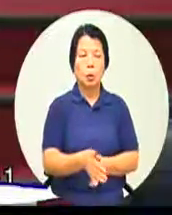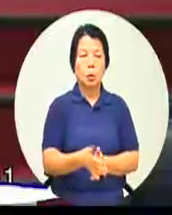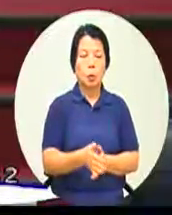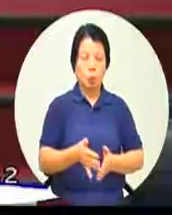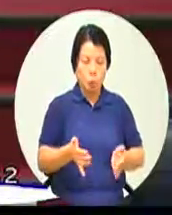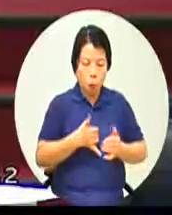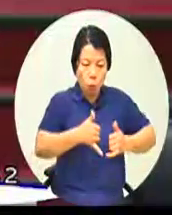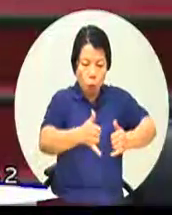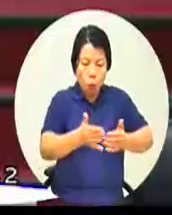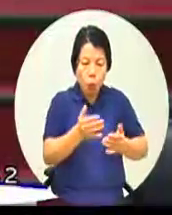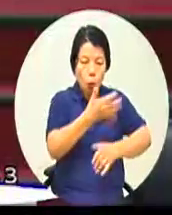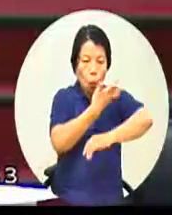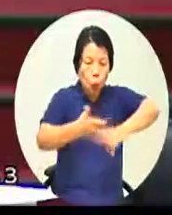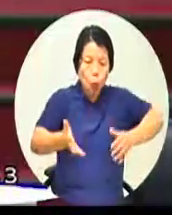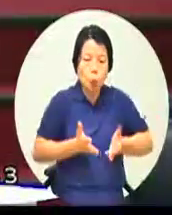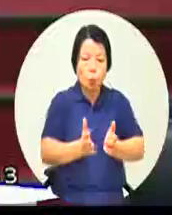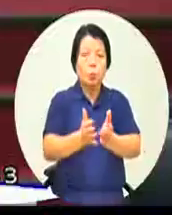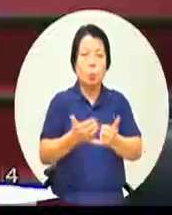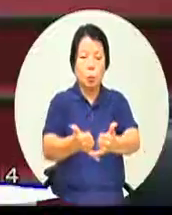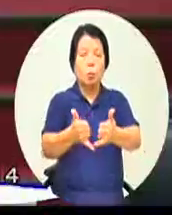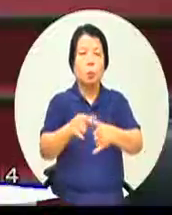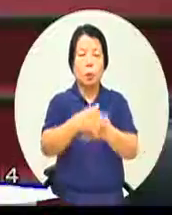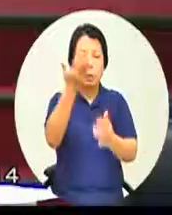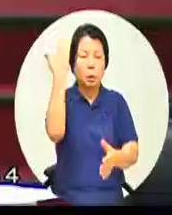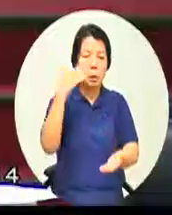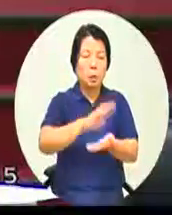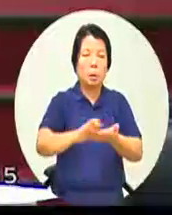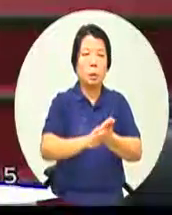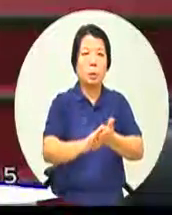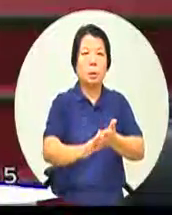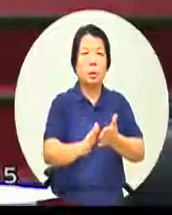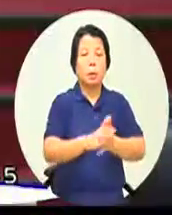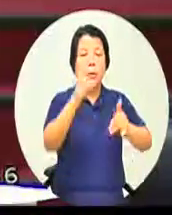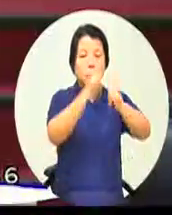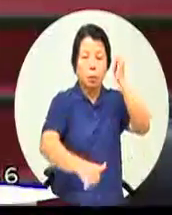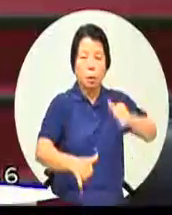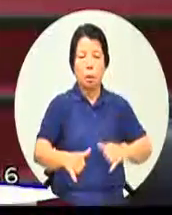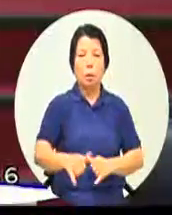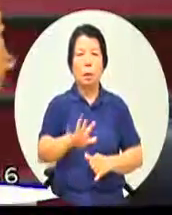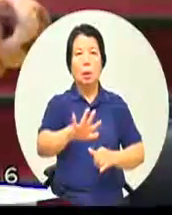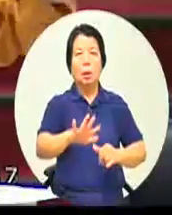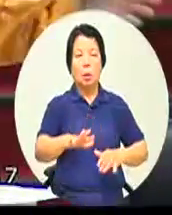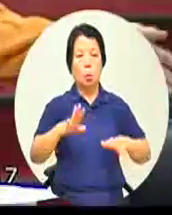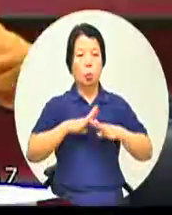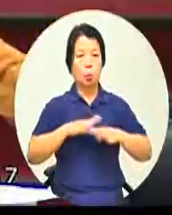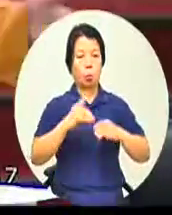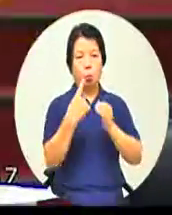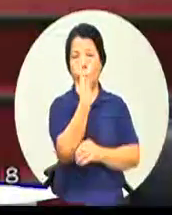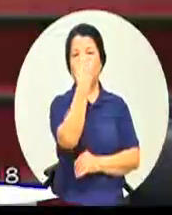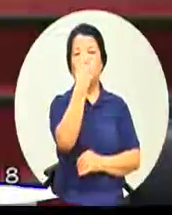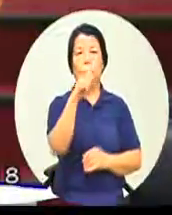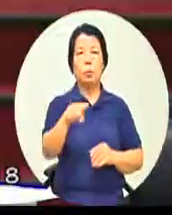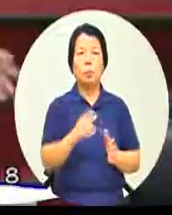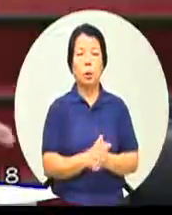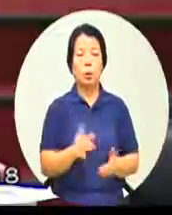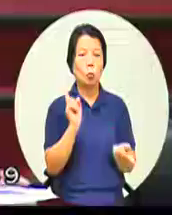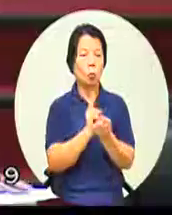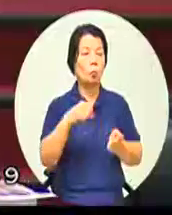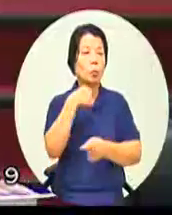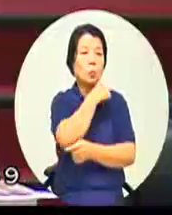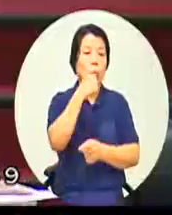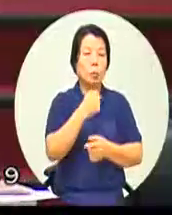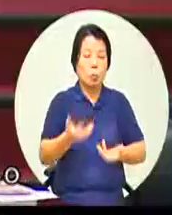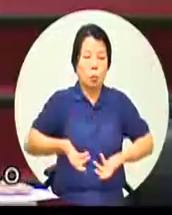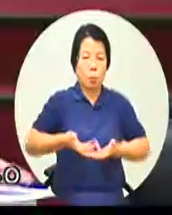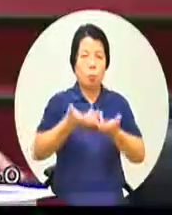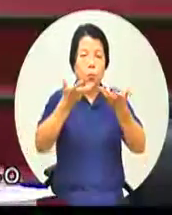水路啦。所有伫清朝的官员，干那一个有咧做着，伫南台湾贡献，这个